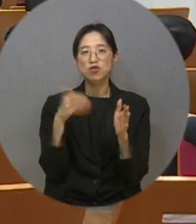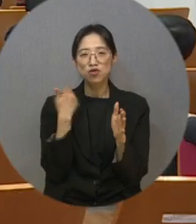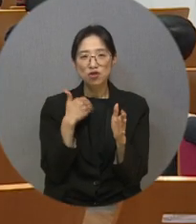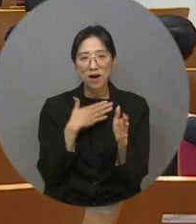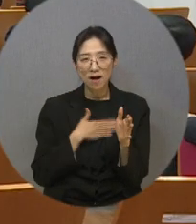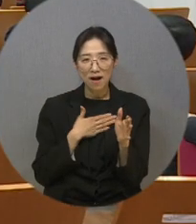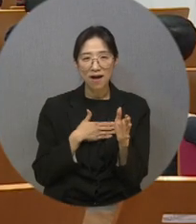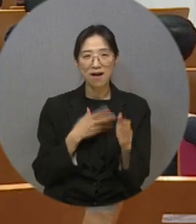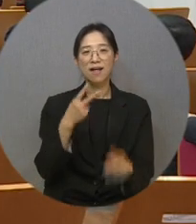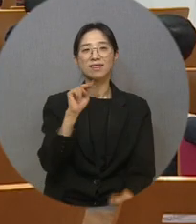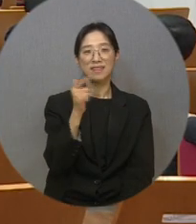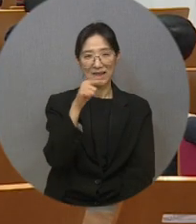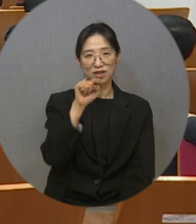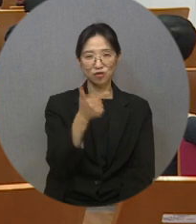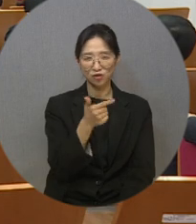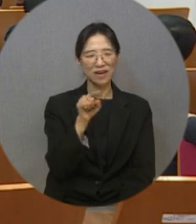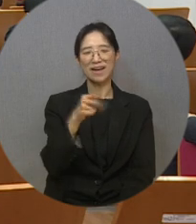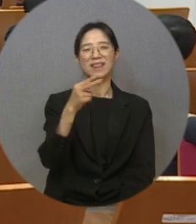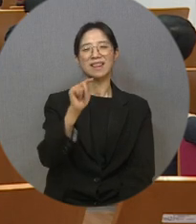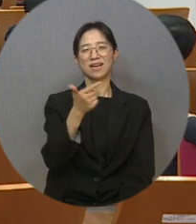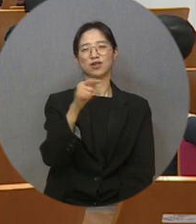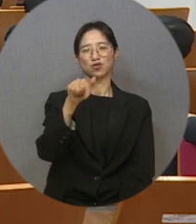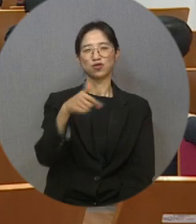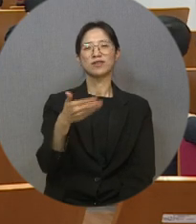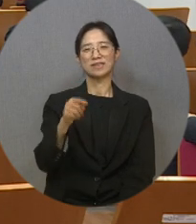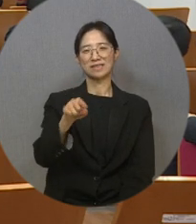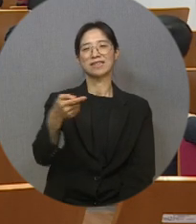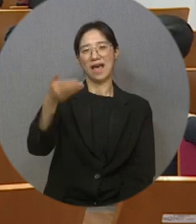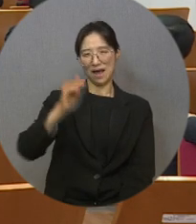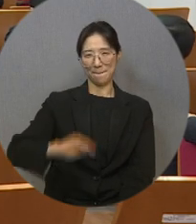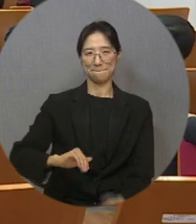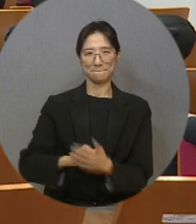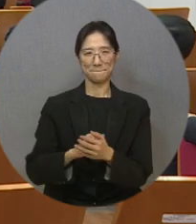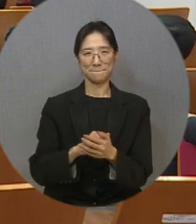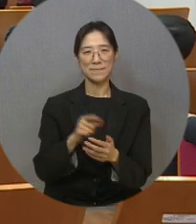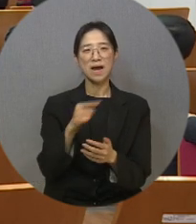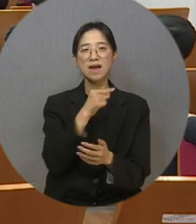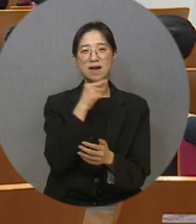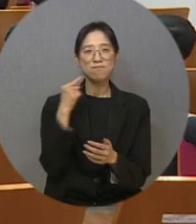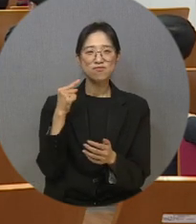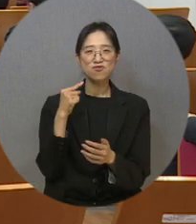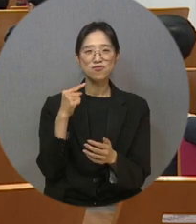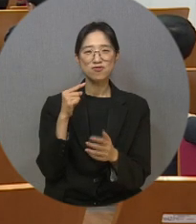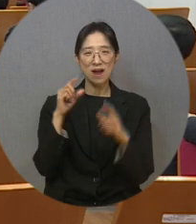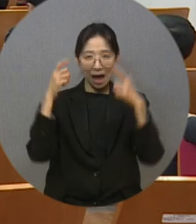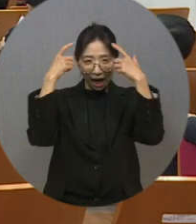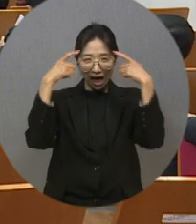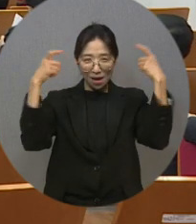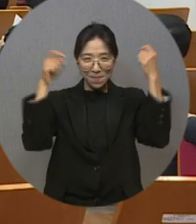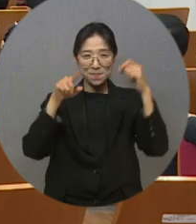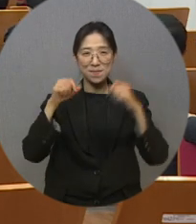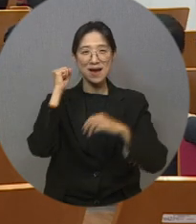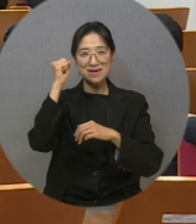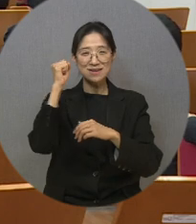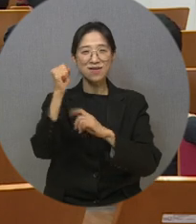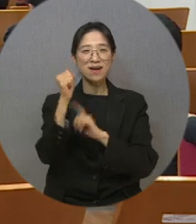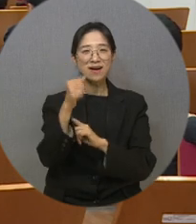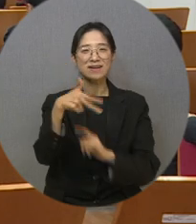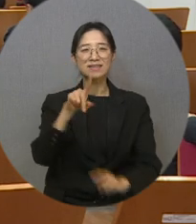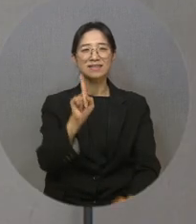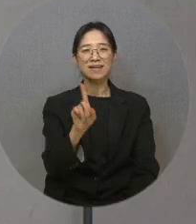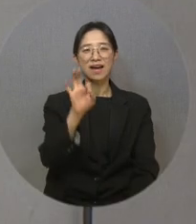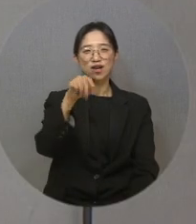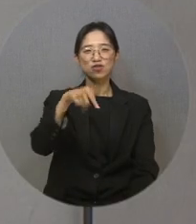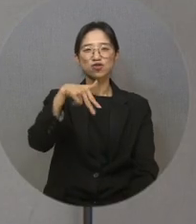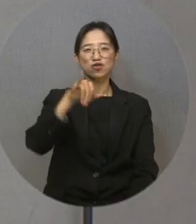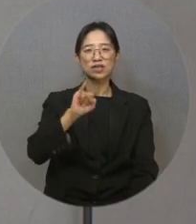누구? 당구는 그 다음 세대. 여러분이 붉은 악마, 요즘 축구하면 우리가 열심히 응원하고 있는 붉은 악마 좌우지 치우